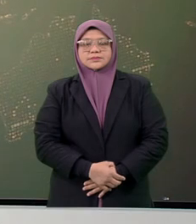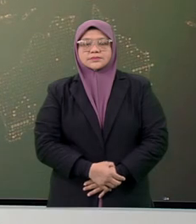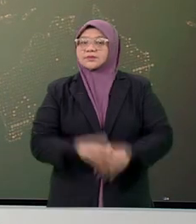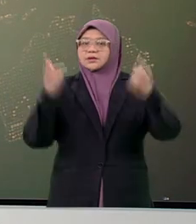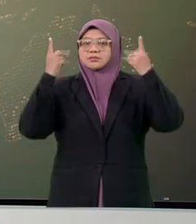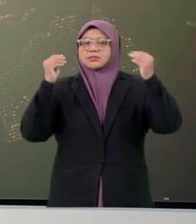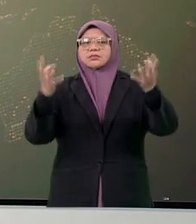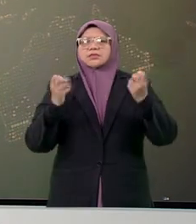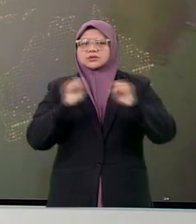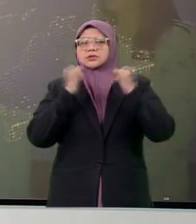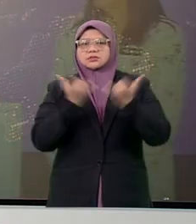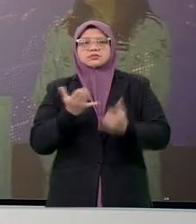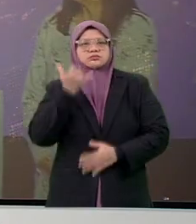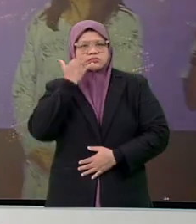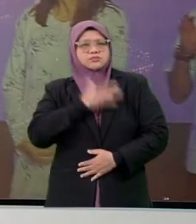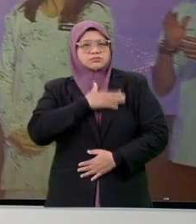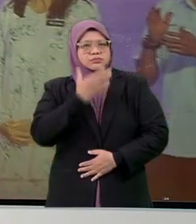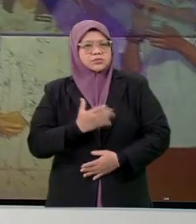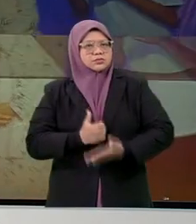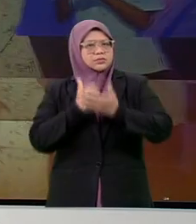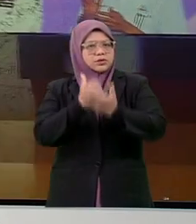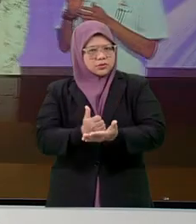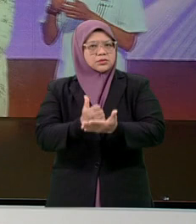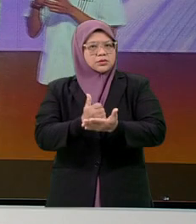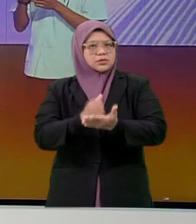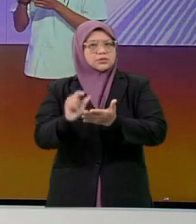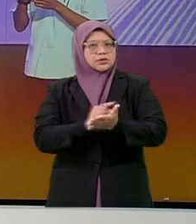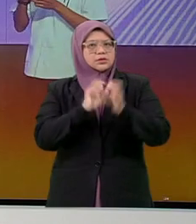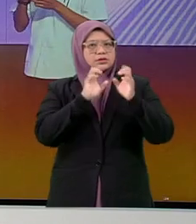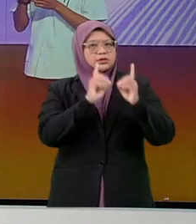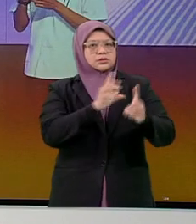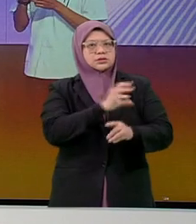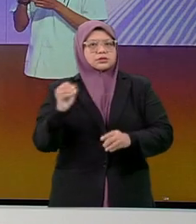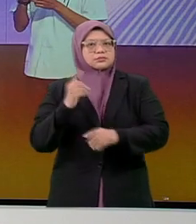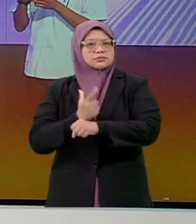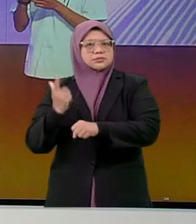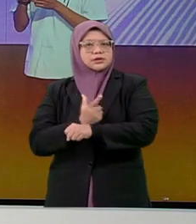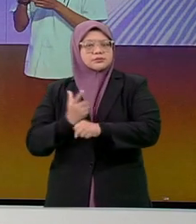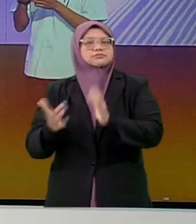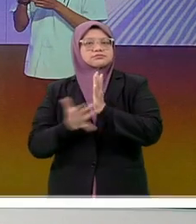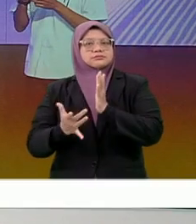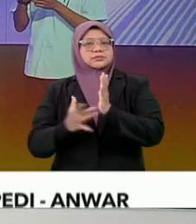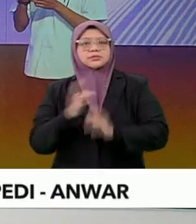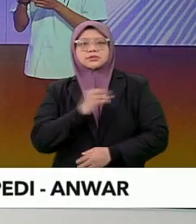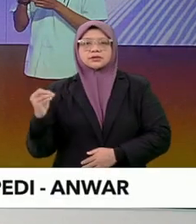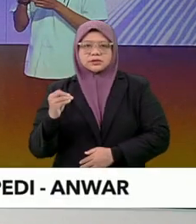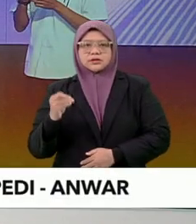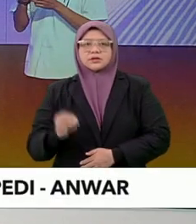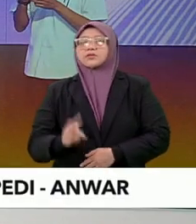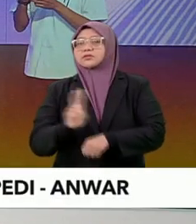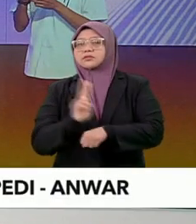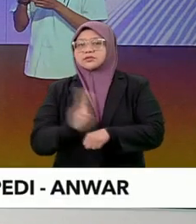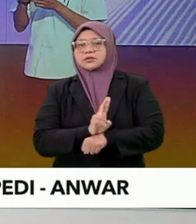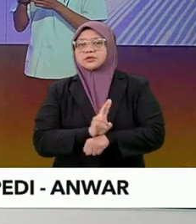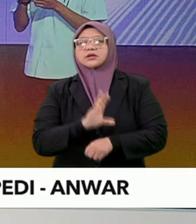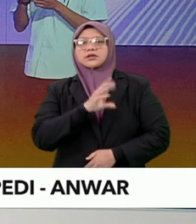Perdana Menteri mahu Syarikat telekomunikasi komited membantu pengajian pendidikan dan latihan teknikal dan vocasional tvet